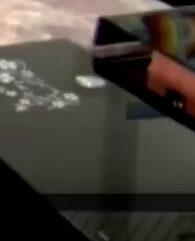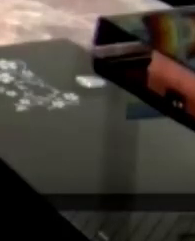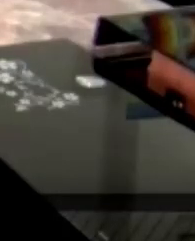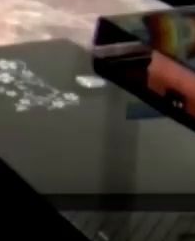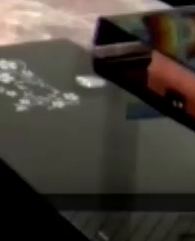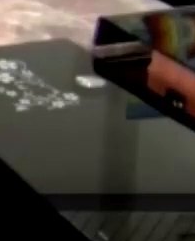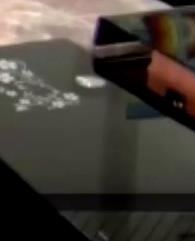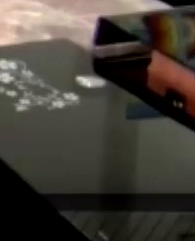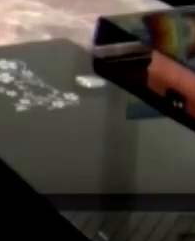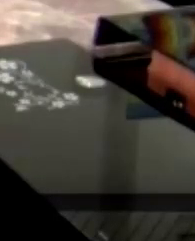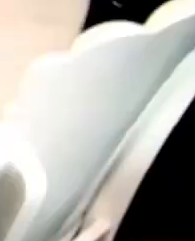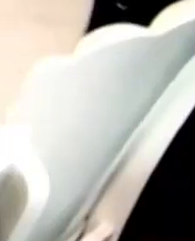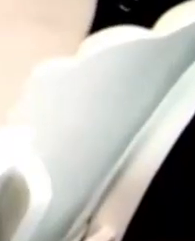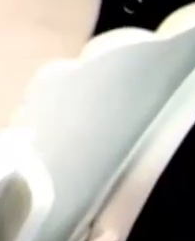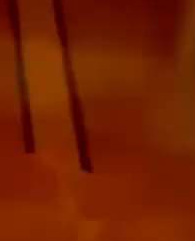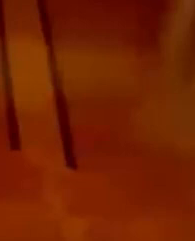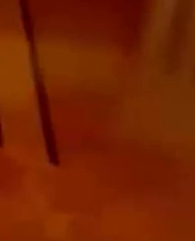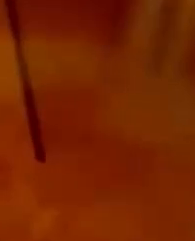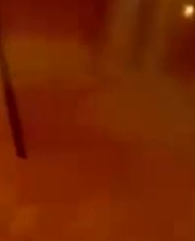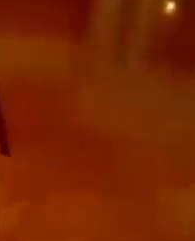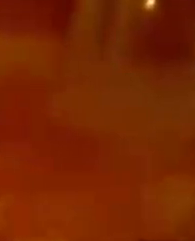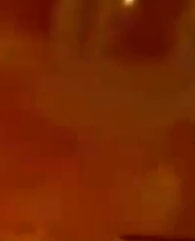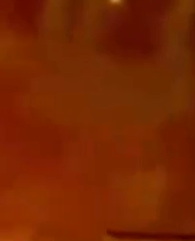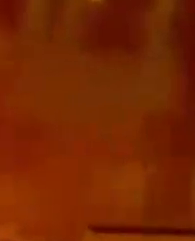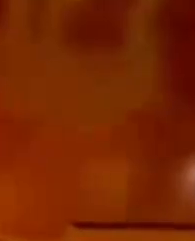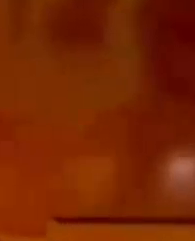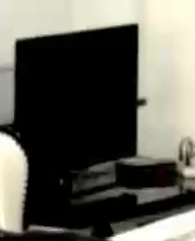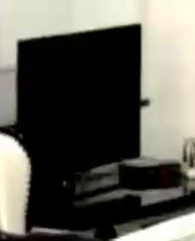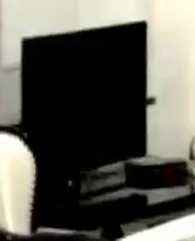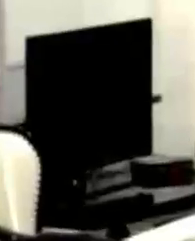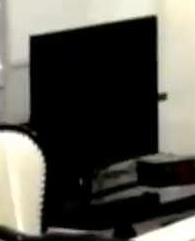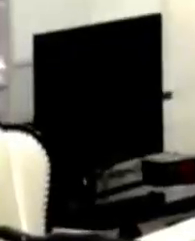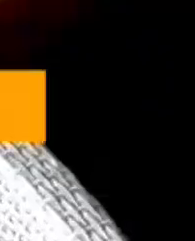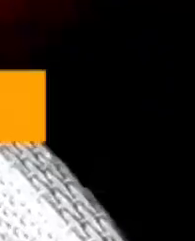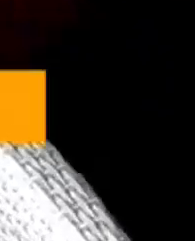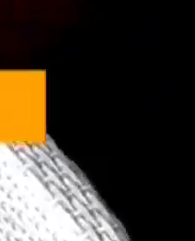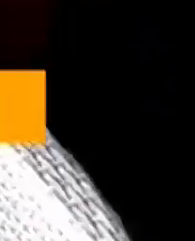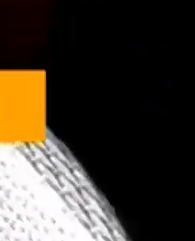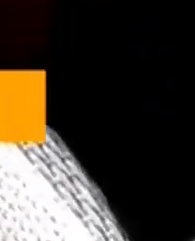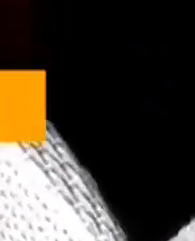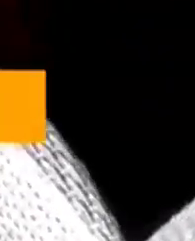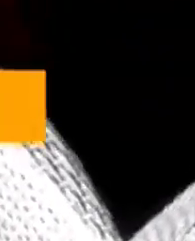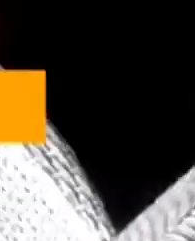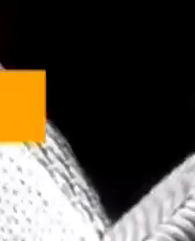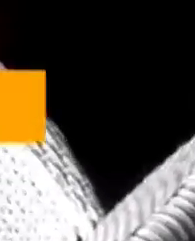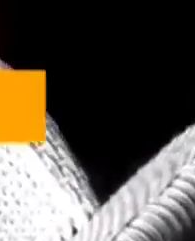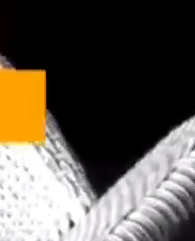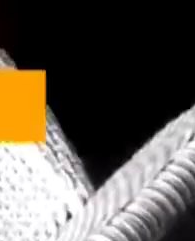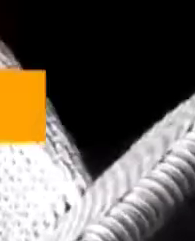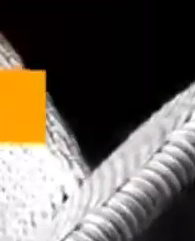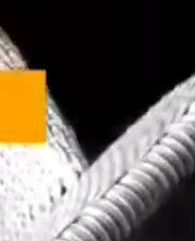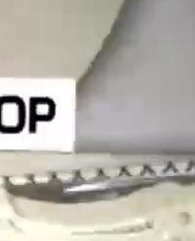kavimvira ndetse kakuvura n'amavunane tambuka wakure table manje utubati ameza byose biteye